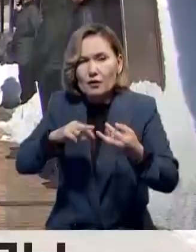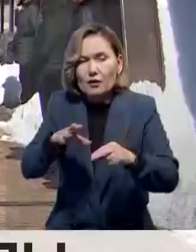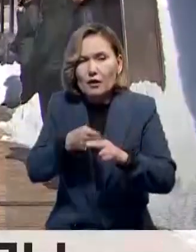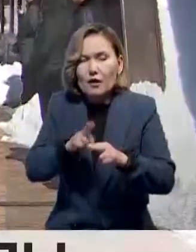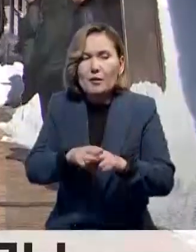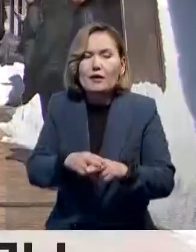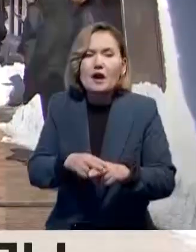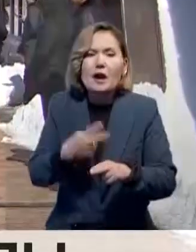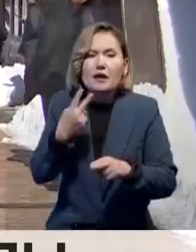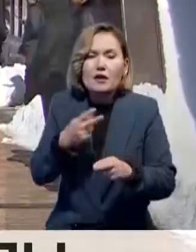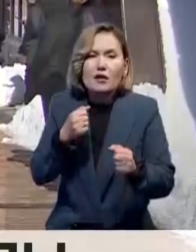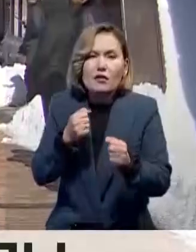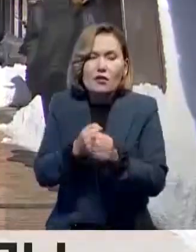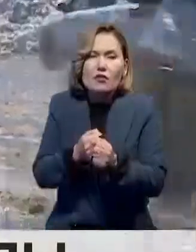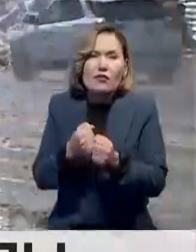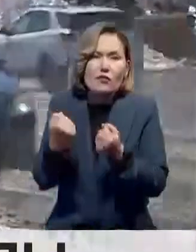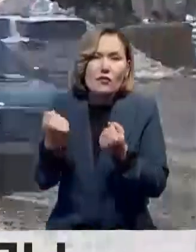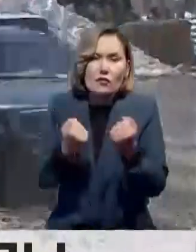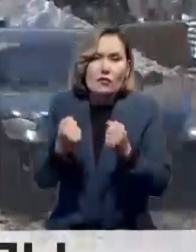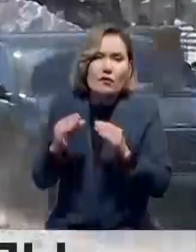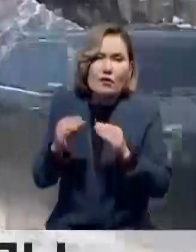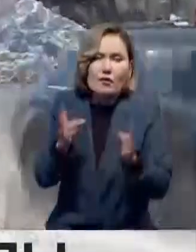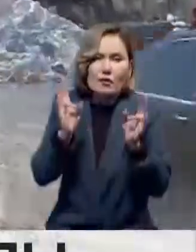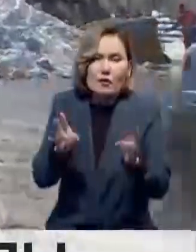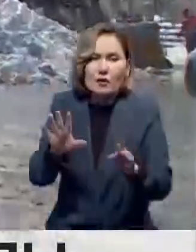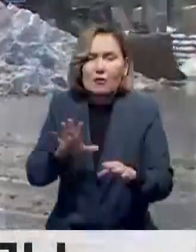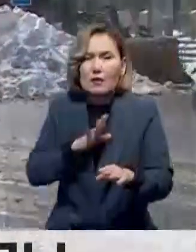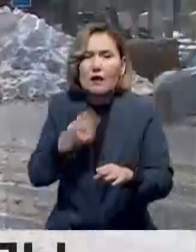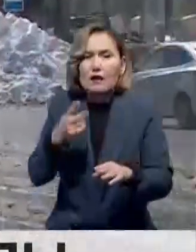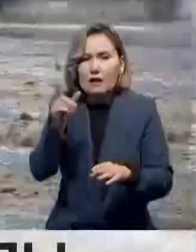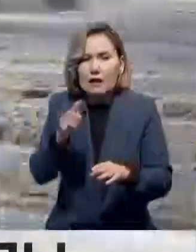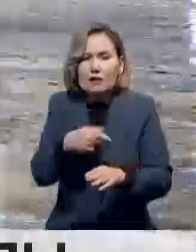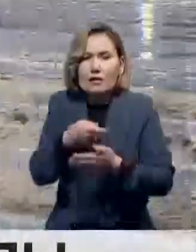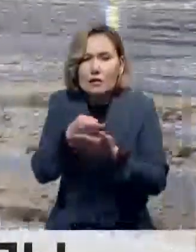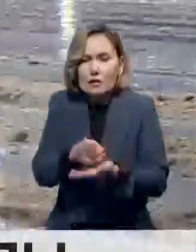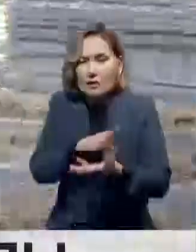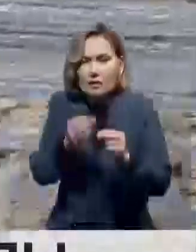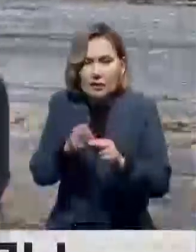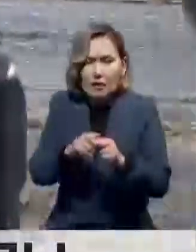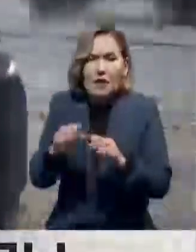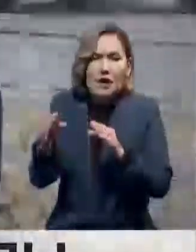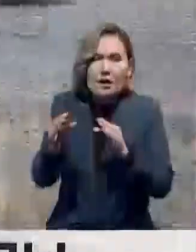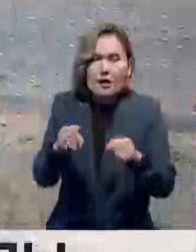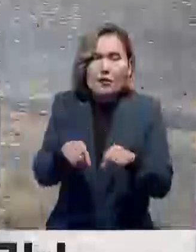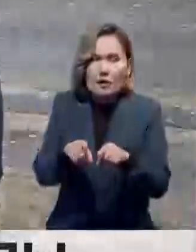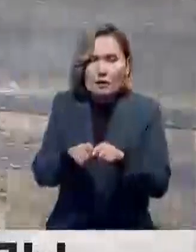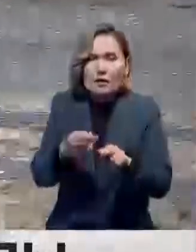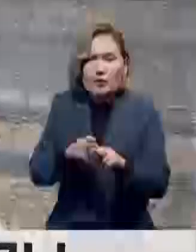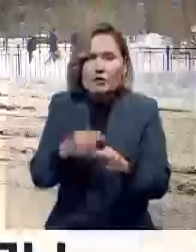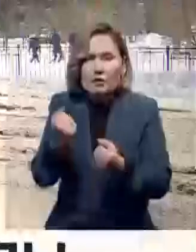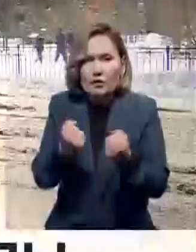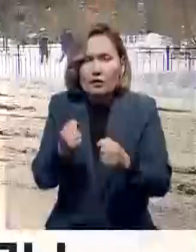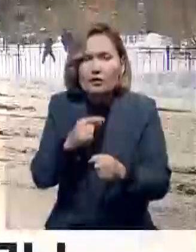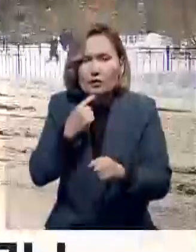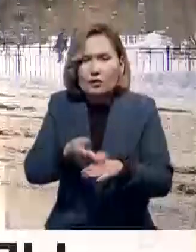екі азамат зардап шекті. Полиция департаментінің мәліметі бойынша апаттың барлығын жазғы дөңгелекпен жүрген жүргізушілер жасаған. Ал синоптиктер